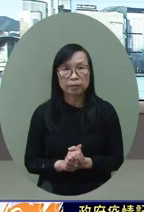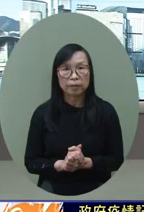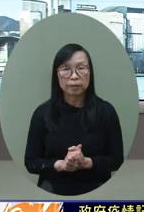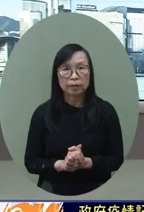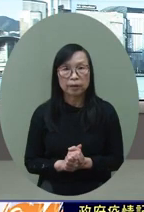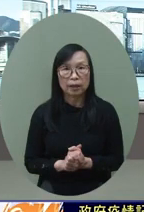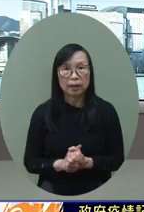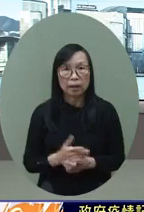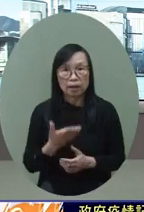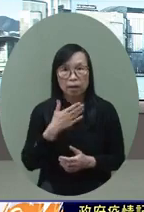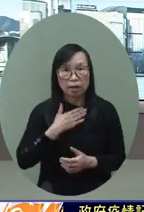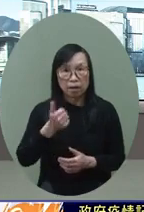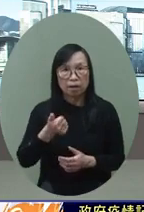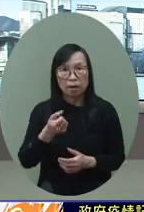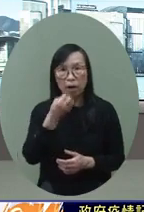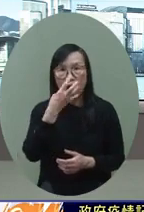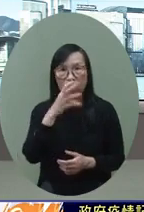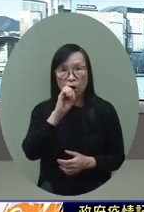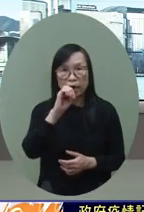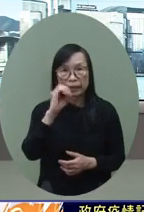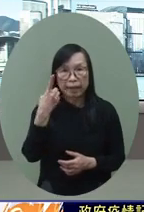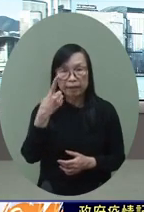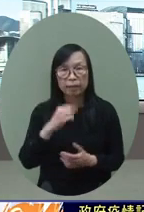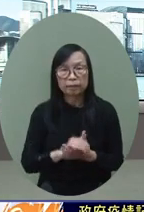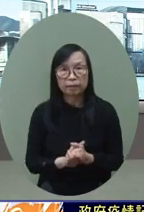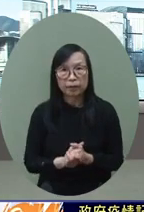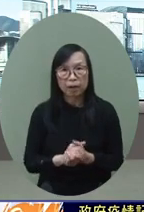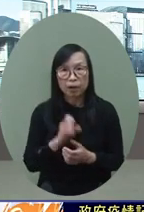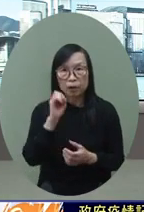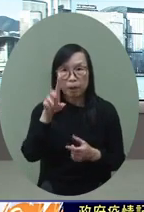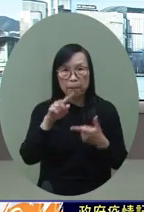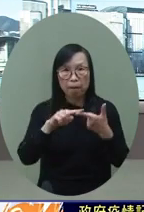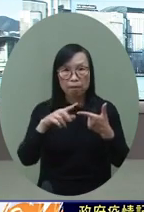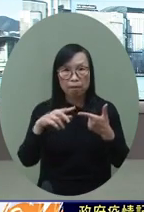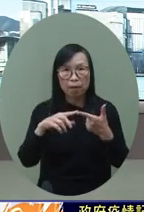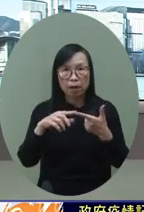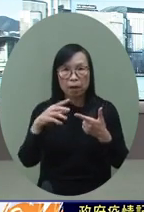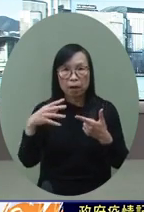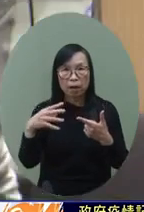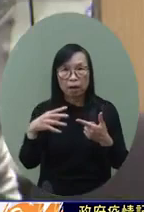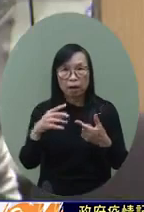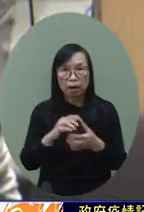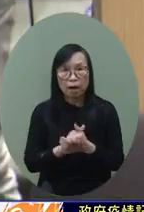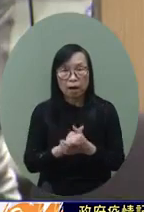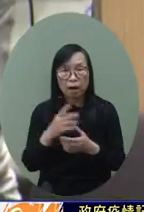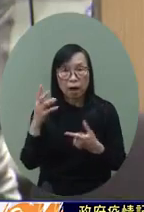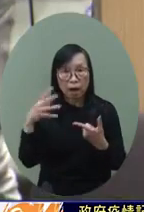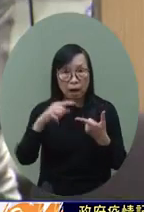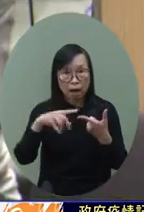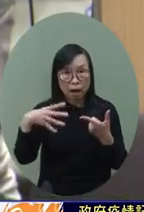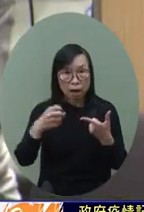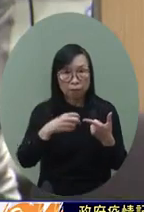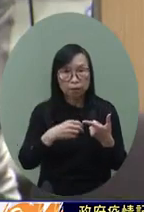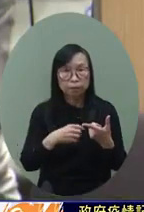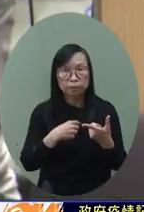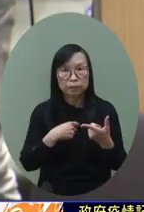好，下一題，後面第三行，綠色衫嗰位，米色衫教練， 係，你好，香港01嘅，咁啊想問啊徐醫生咧就。 關於即係我哋最近見到內地嗰個疫